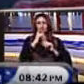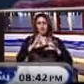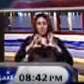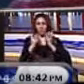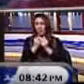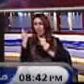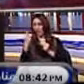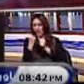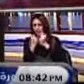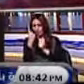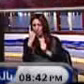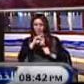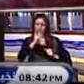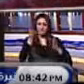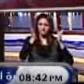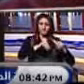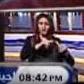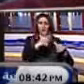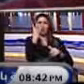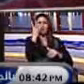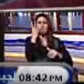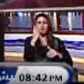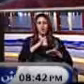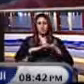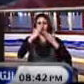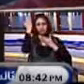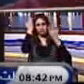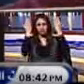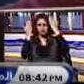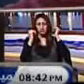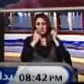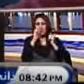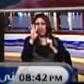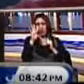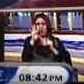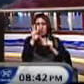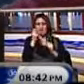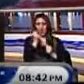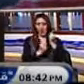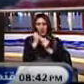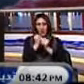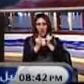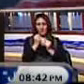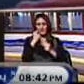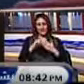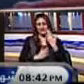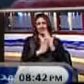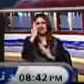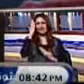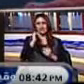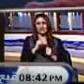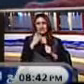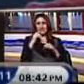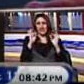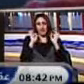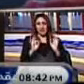في العربيات العادية، وتستطيع انها تنقل عدد اكتر في نقلة واحدة، ودي اضافة جديدة لمنظومة